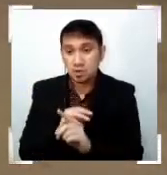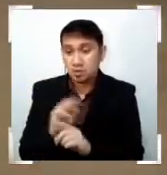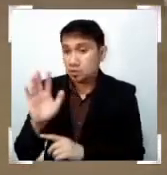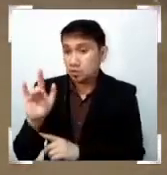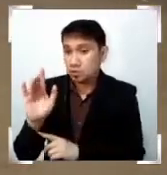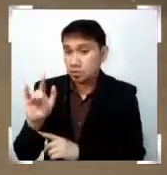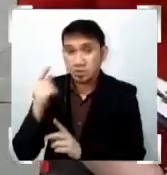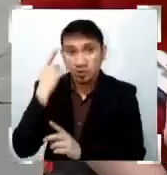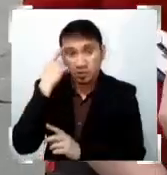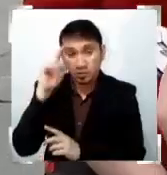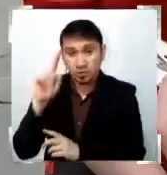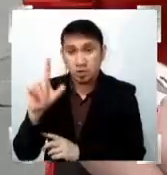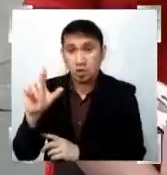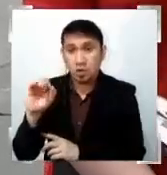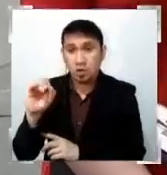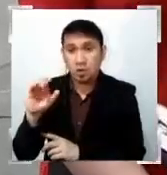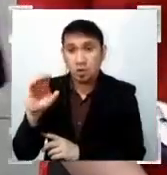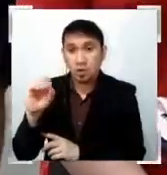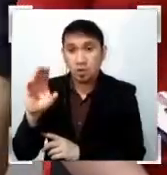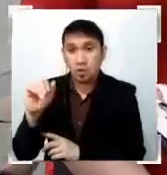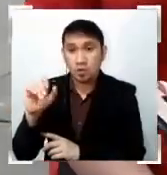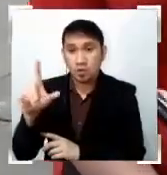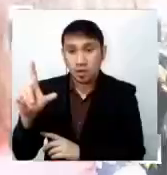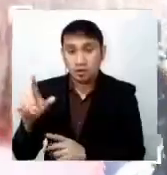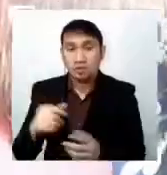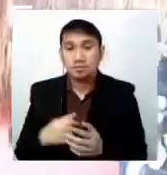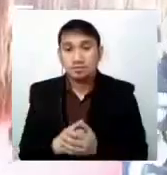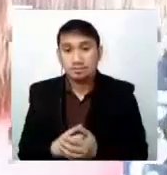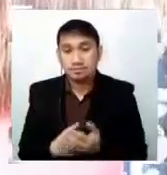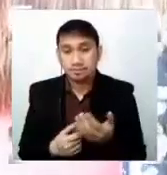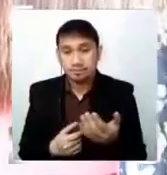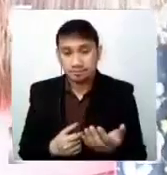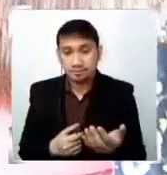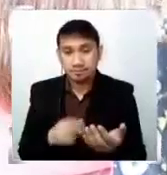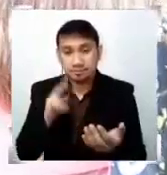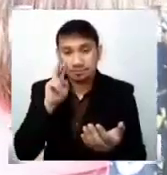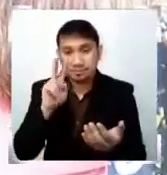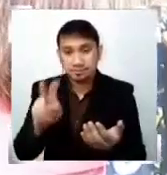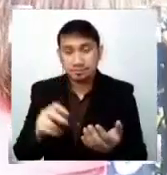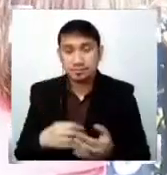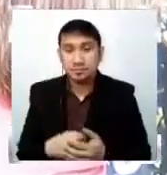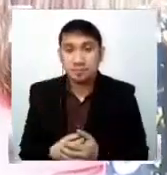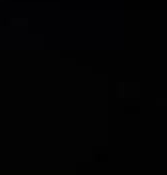local position. Ako si Tina Panganiban Perez, ang inyong saksi.